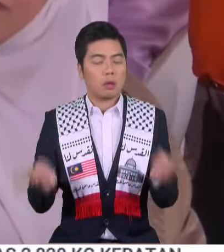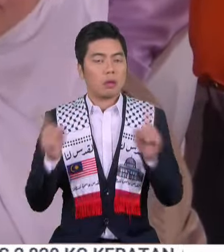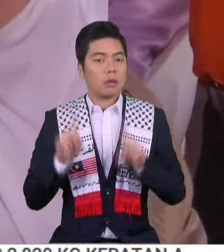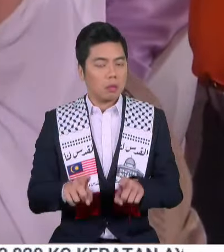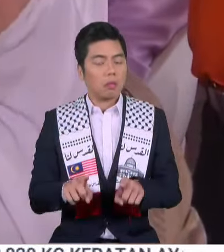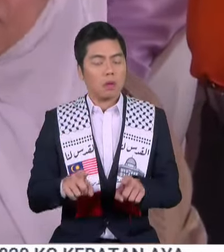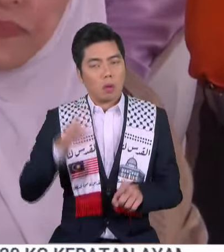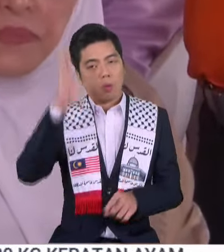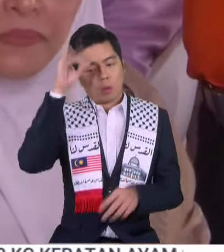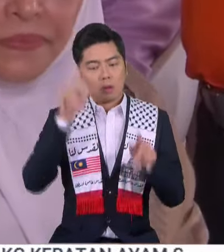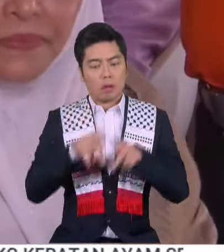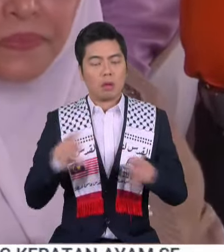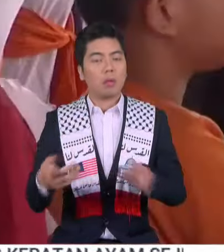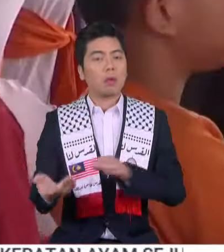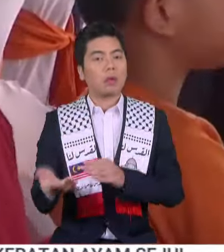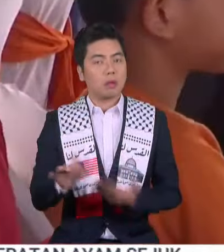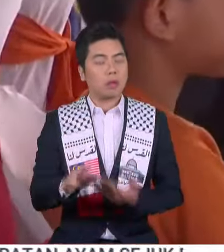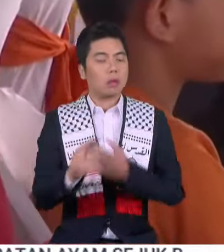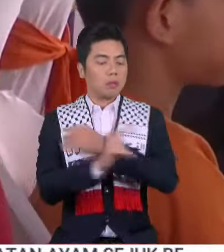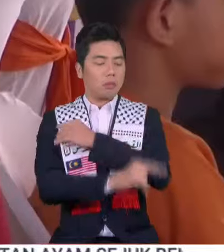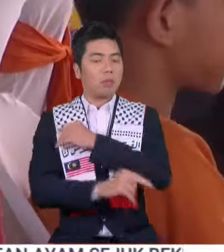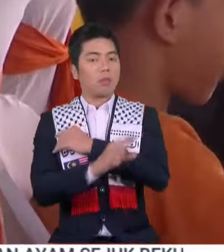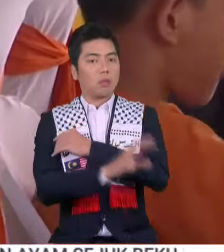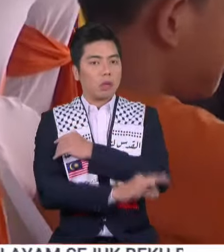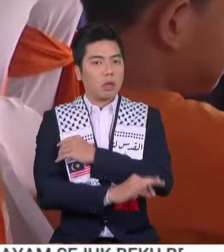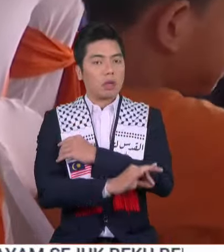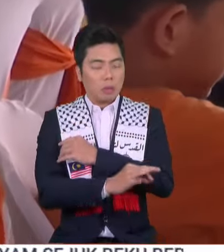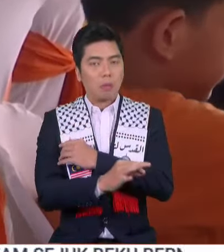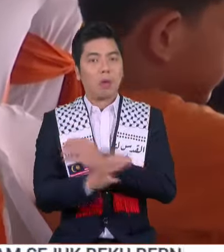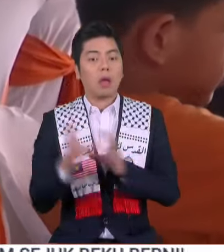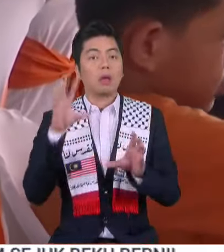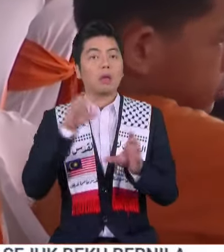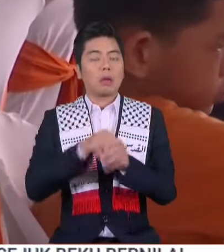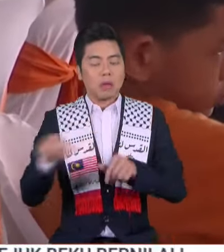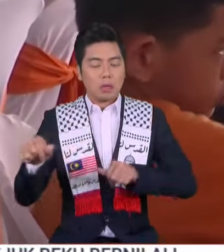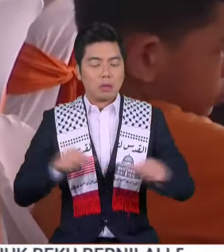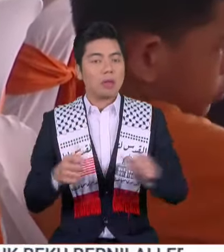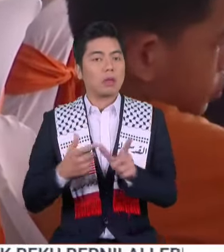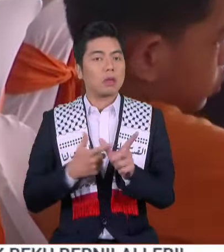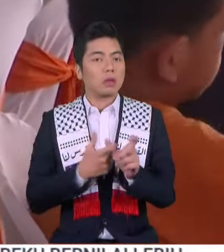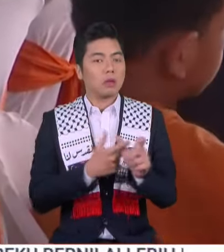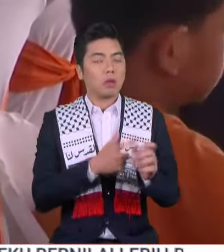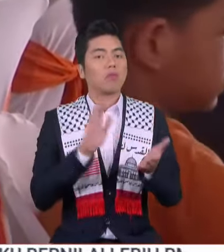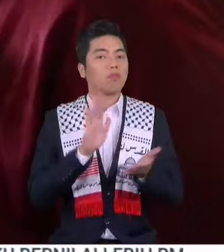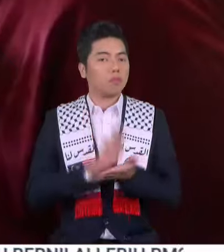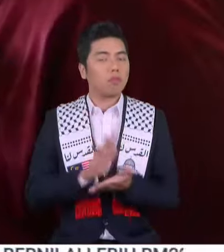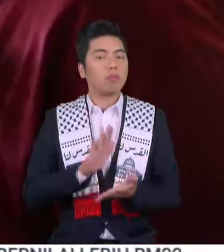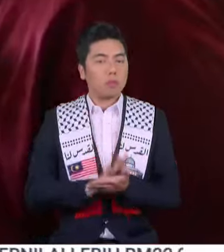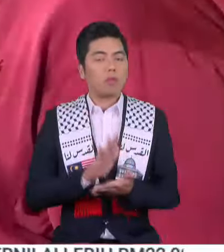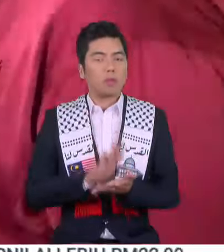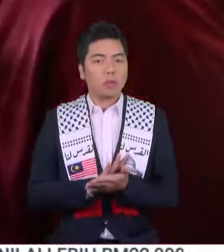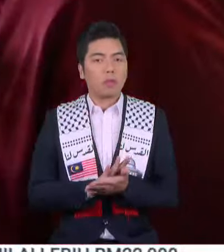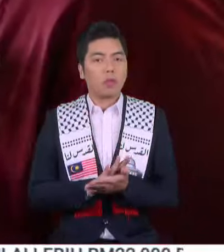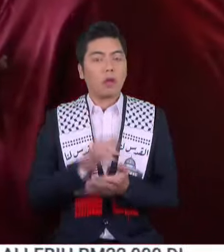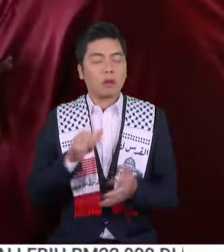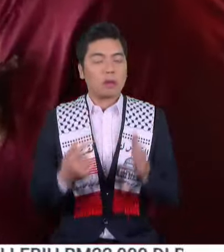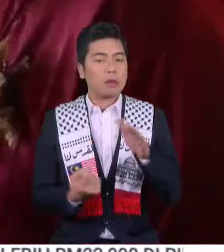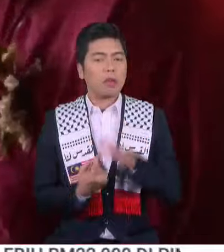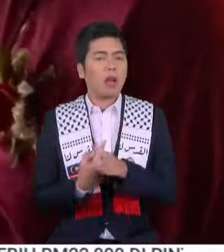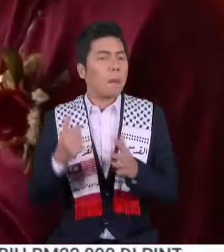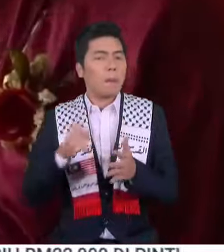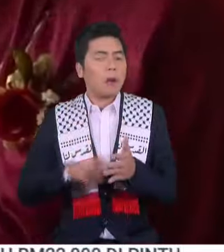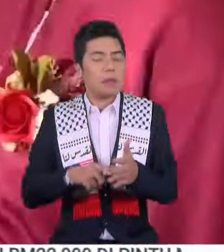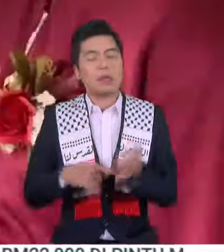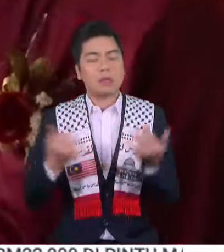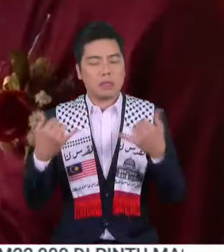pelajar lelaki di Negeri Sembilan meninggal dunia semasa menyertai larian merentas desa peringkat sekolahnya. Punca sebenar